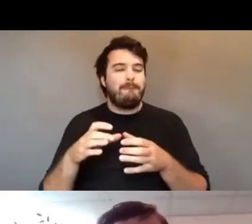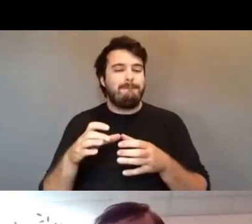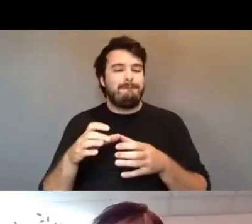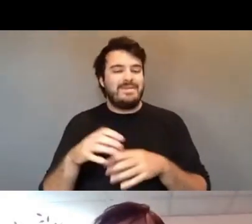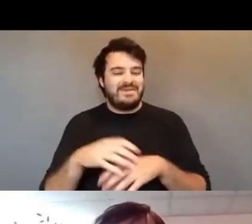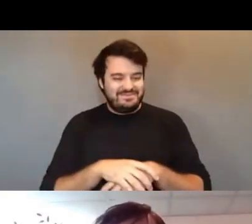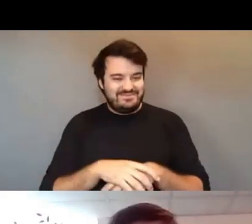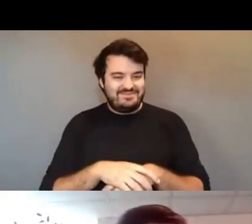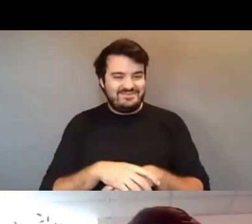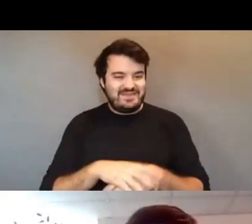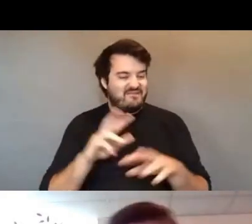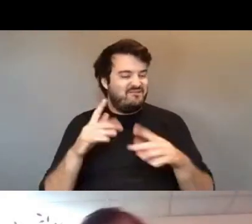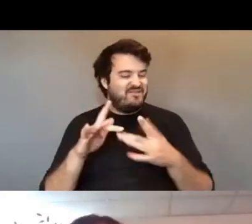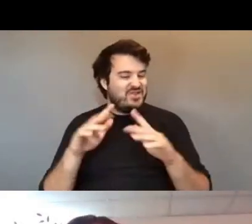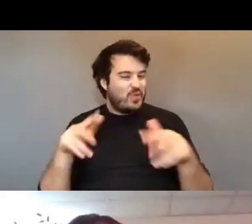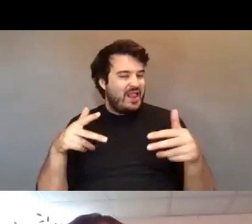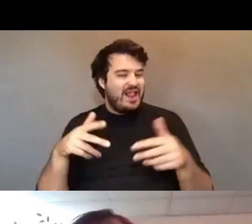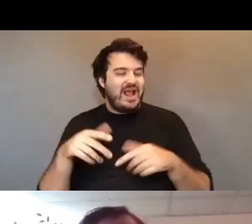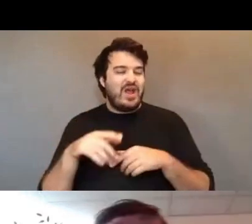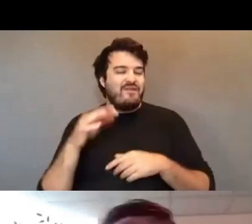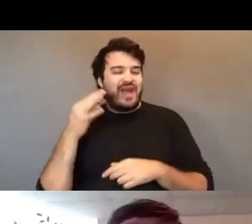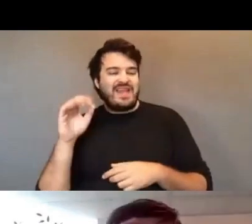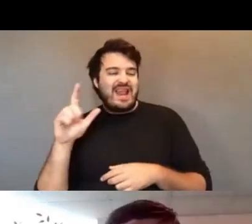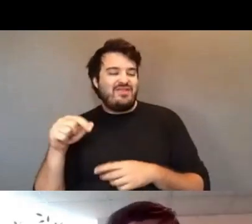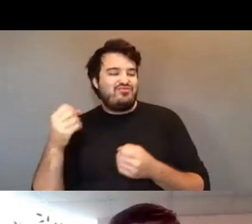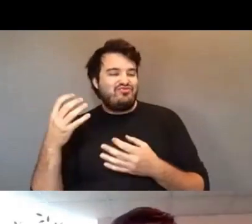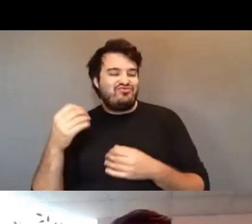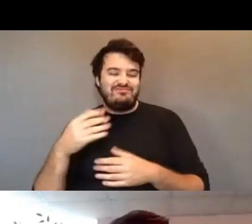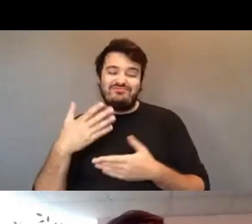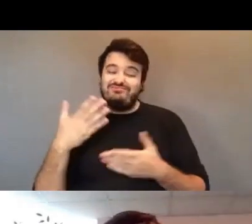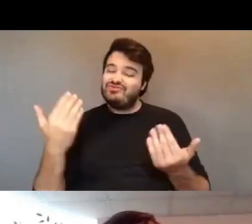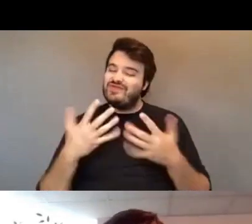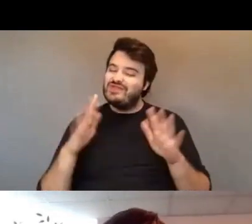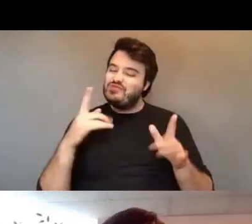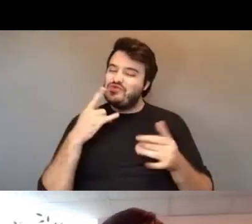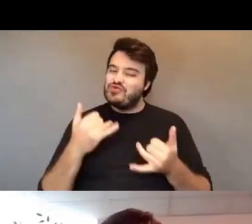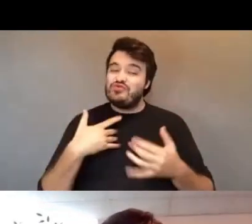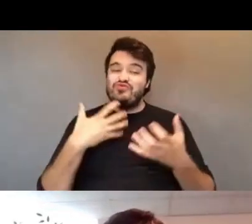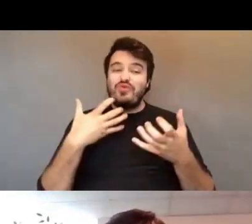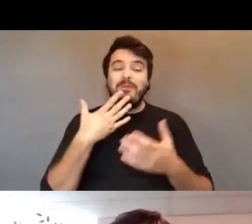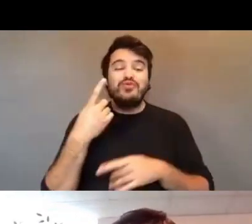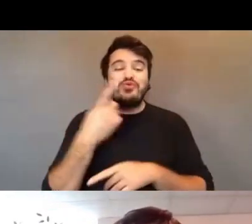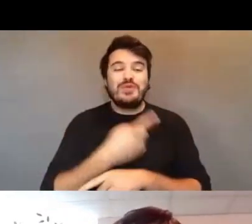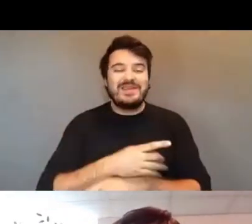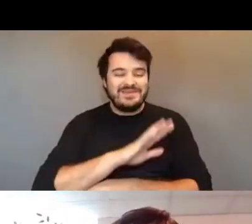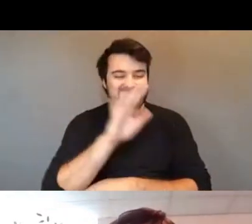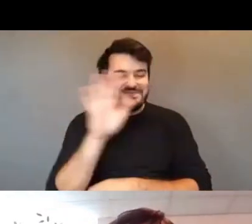virtuel de jardinage français LSQ. C'est tout pour aujourd'hui. Alors, je vous souhaite une bonne journée.